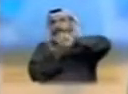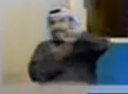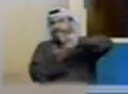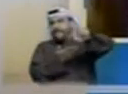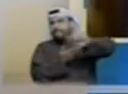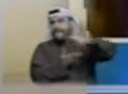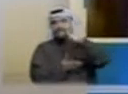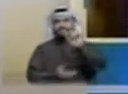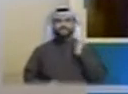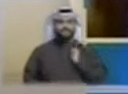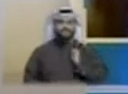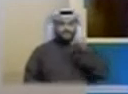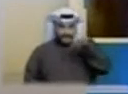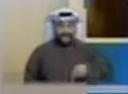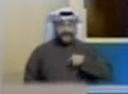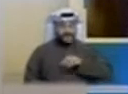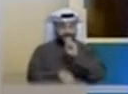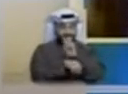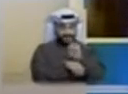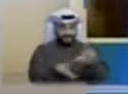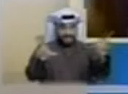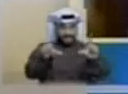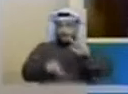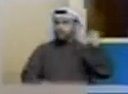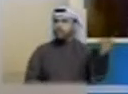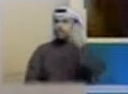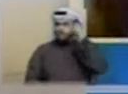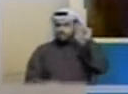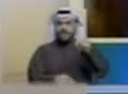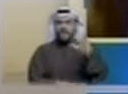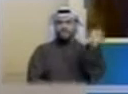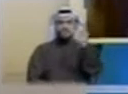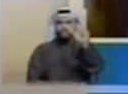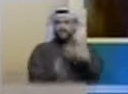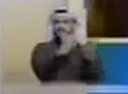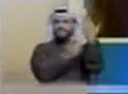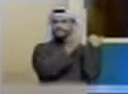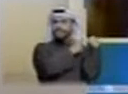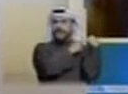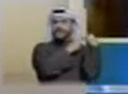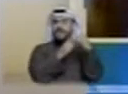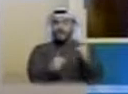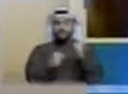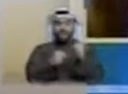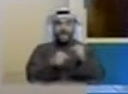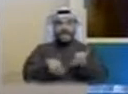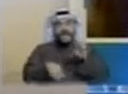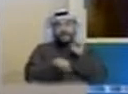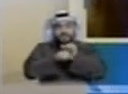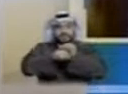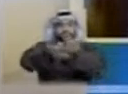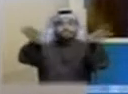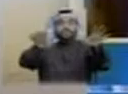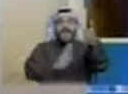مثل ما قلت لك الحملة الإعلامية اللي احنا قمنا فيها كانت صداها الحقيقة على مدى أشهر، يمكن أقوى اتجاه احنا اتجهنا فيه